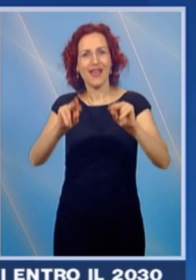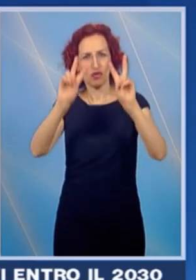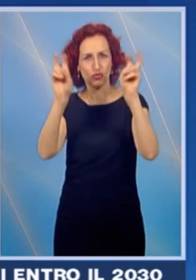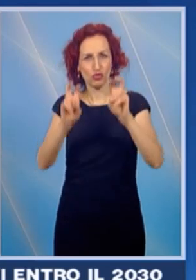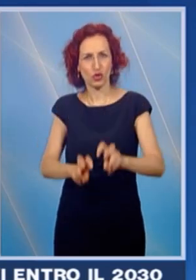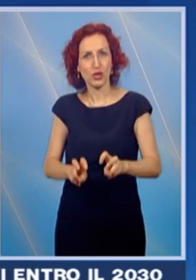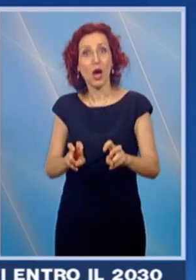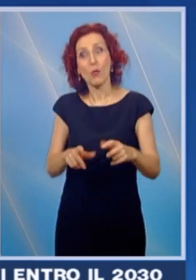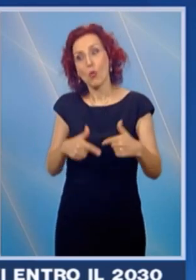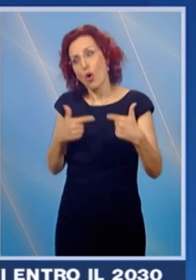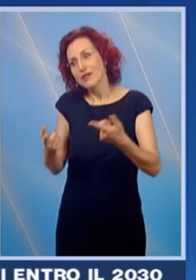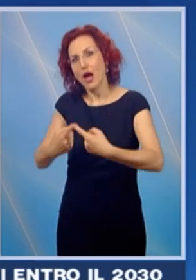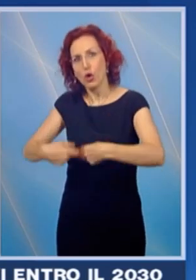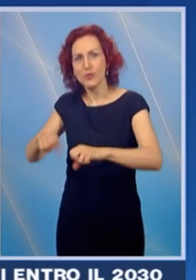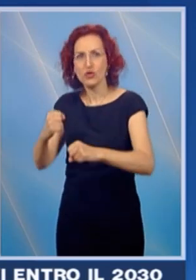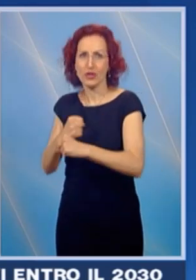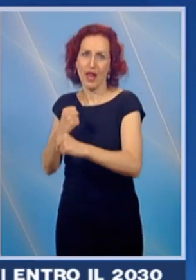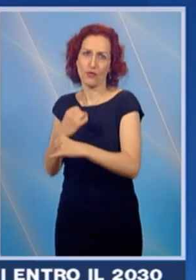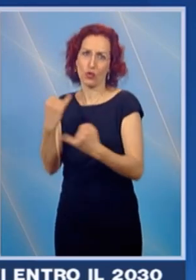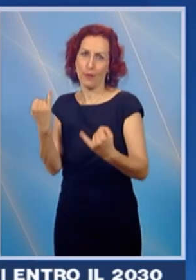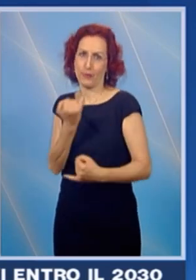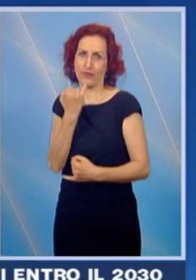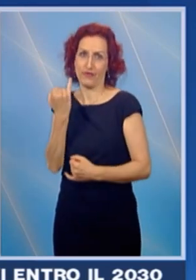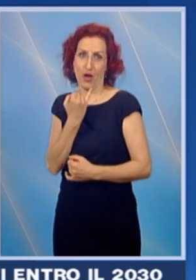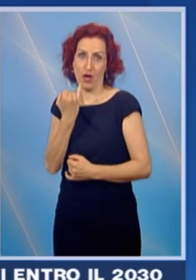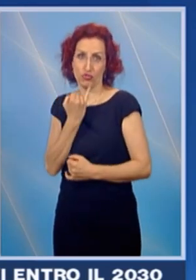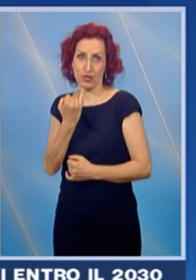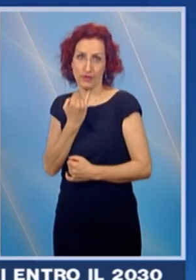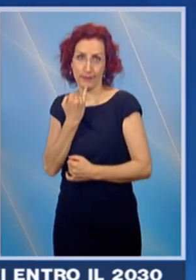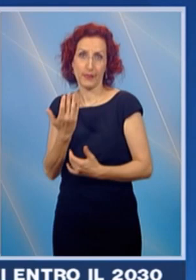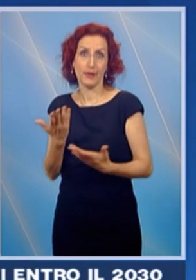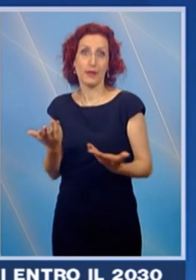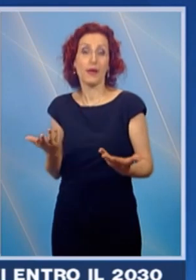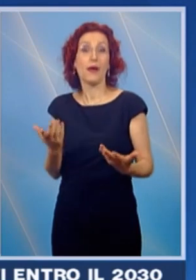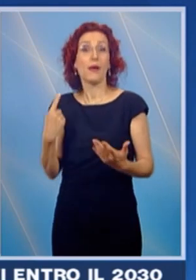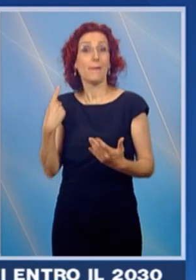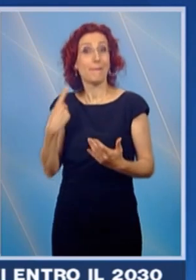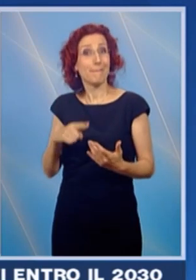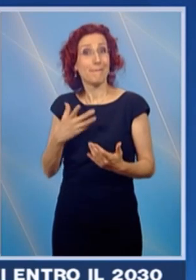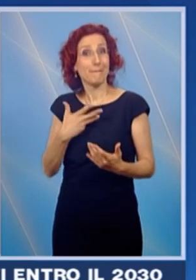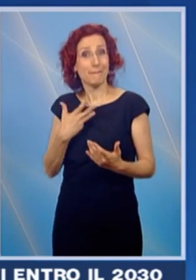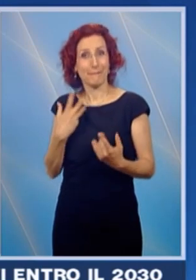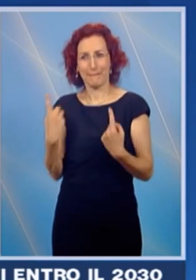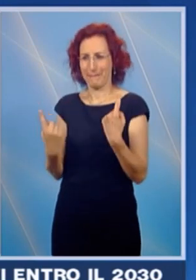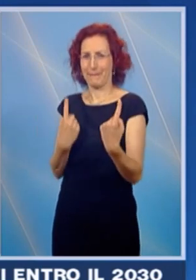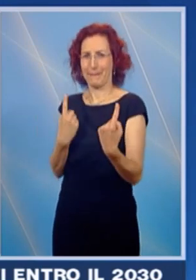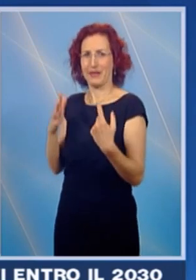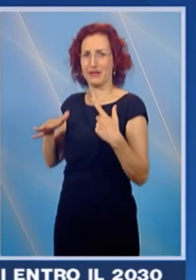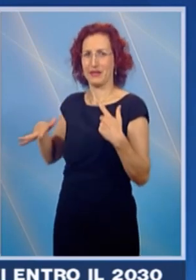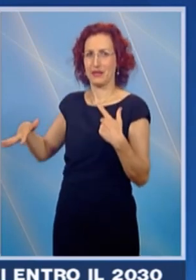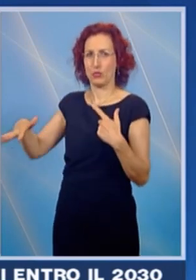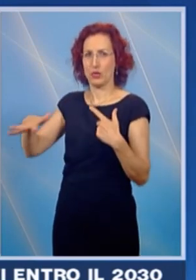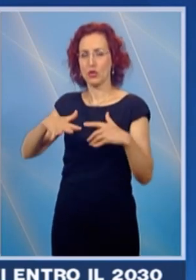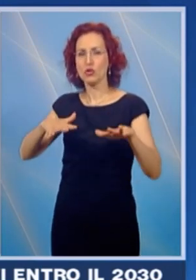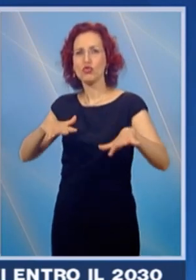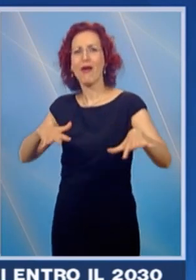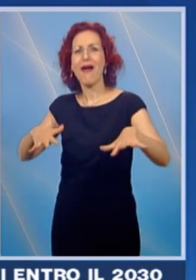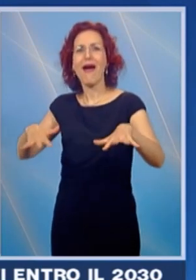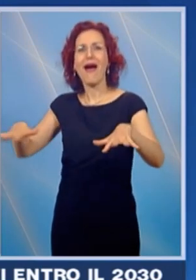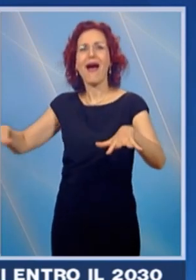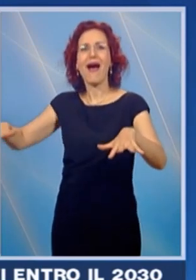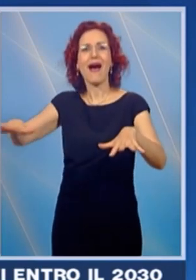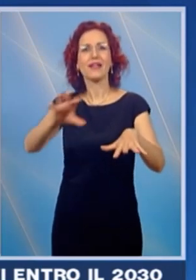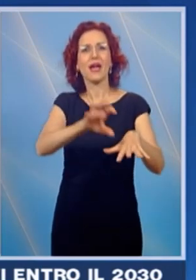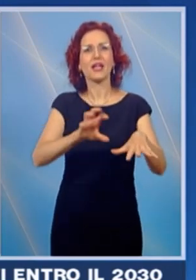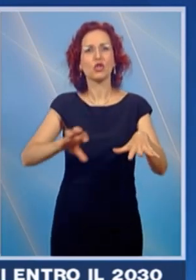della Commissione. Per questo lo scenario designato dal PNIEC, insieme all'individuazione delle aree idonee da parte delle